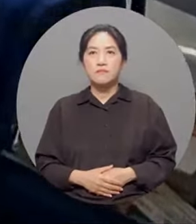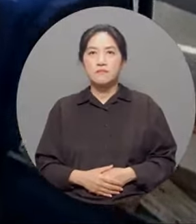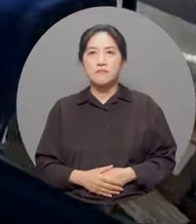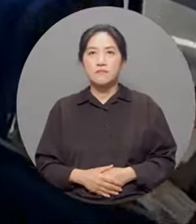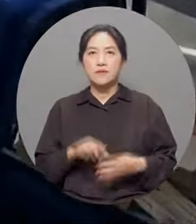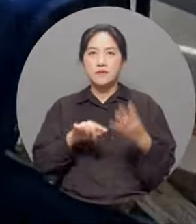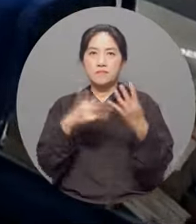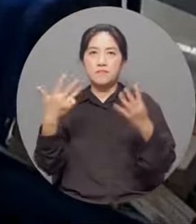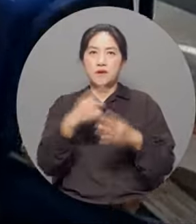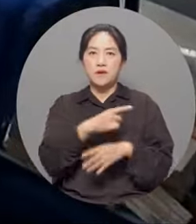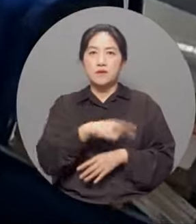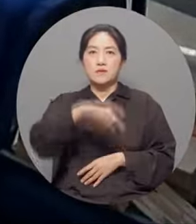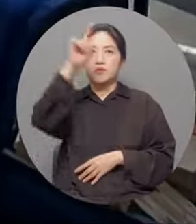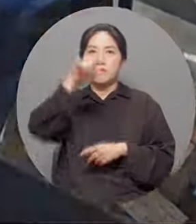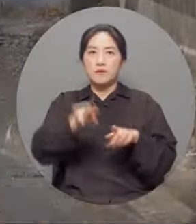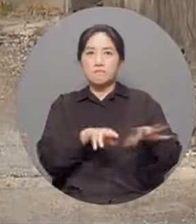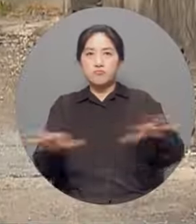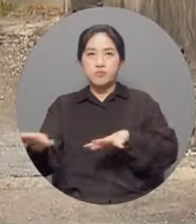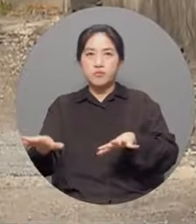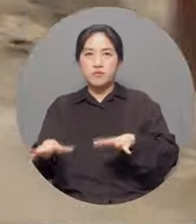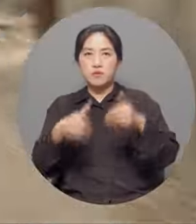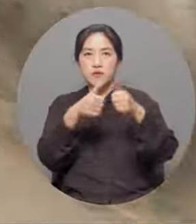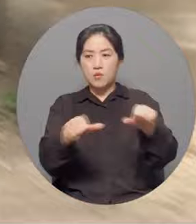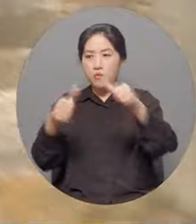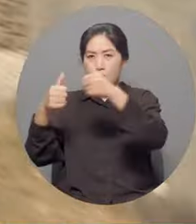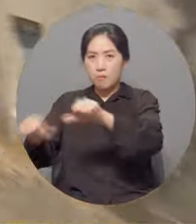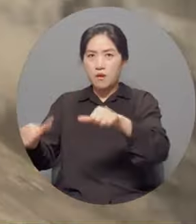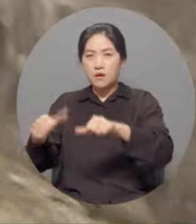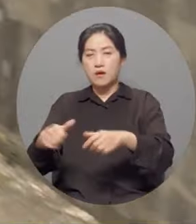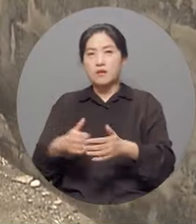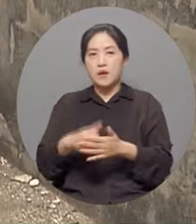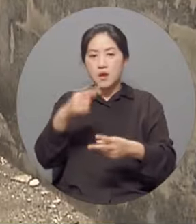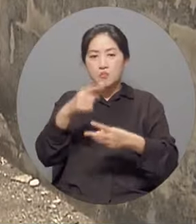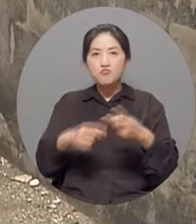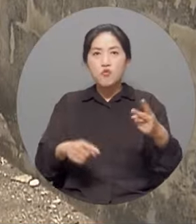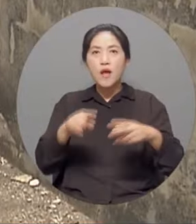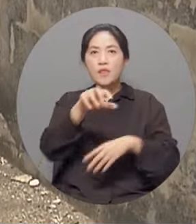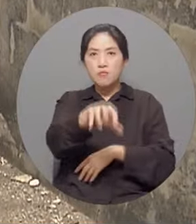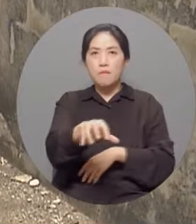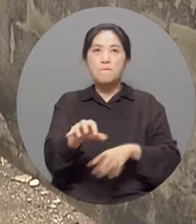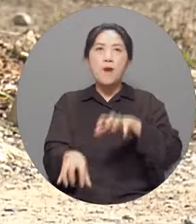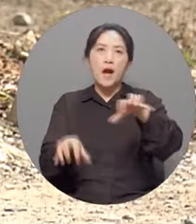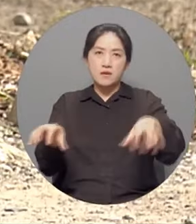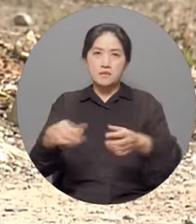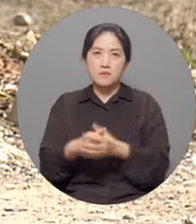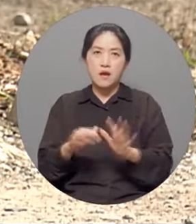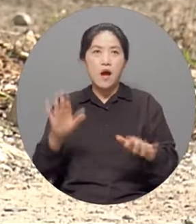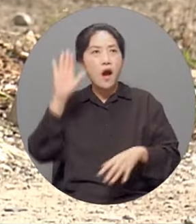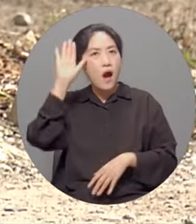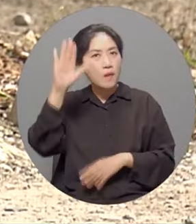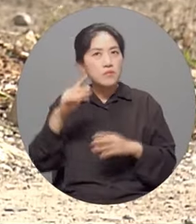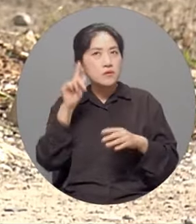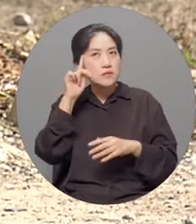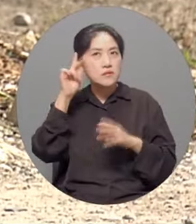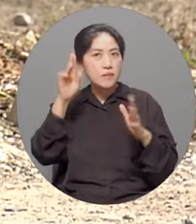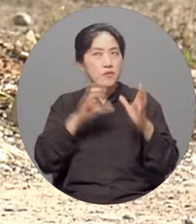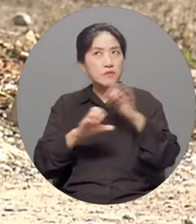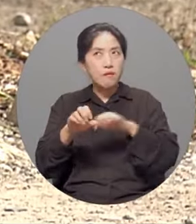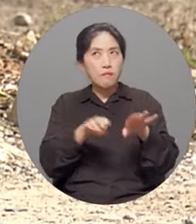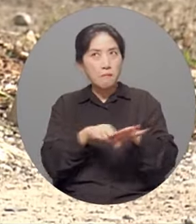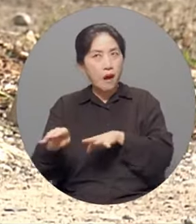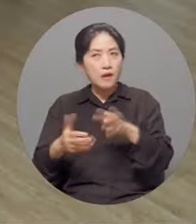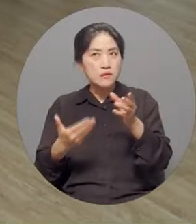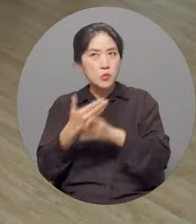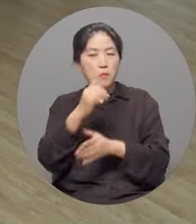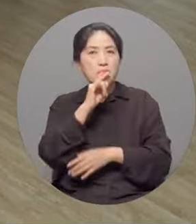4.8 규모의 지진으로 곳곳이 부서지고 깨진 전북 부안의 한 마을. 주민들은 앞으로 2~3일은 추가 지진이 발생할